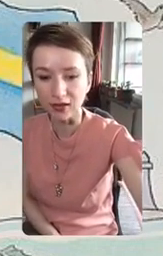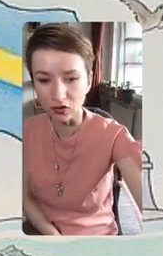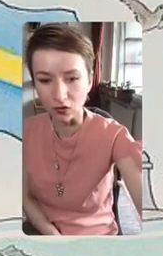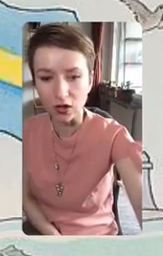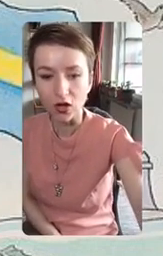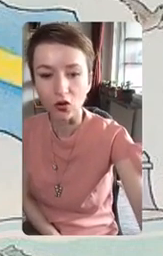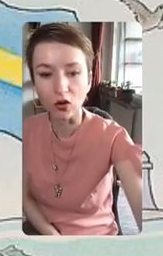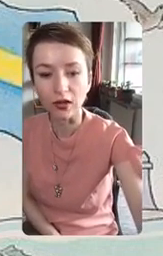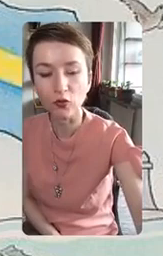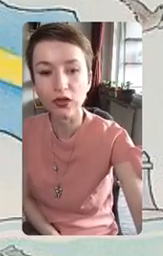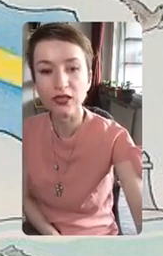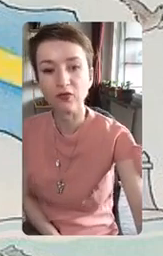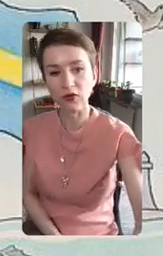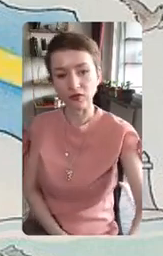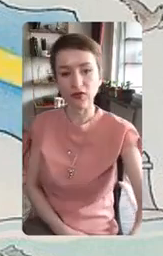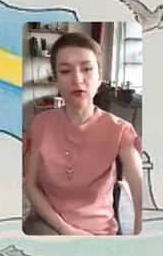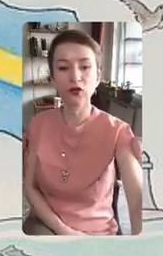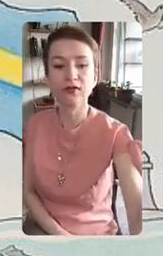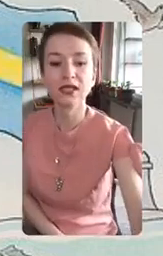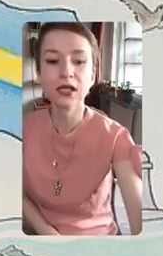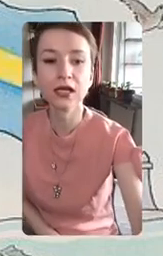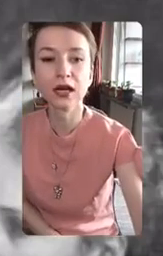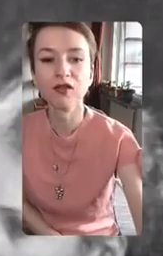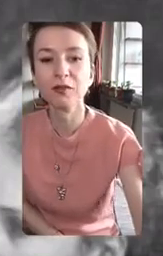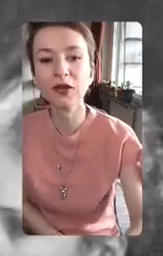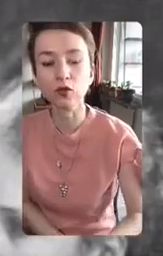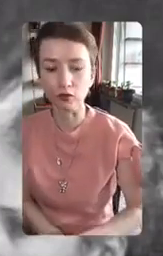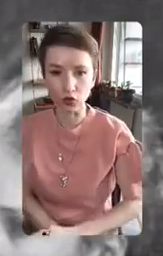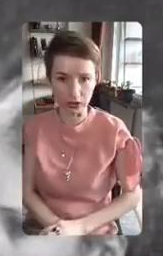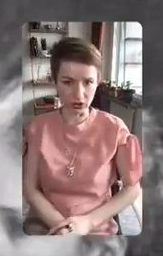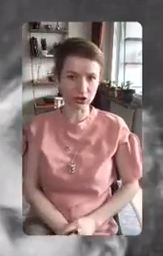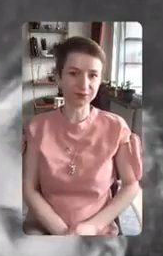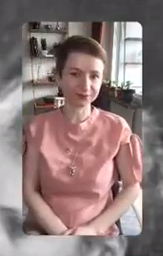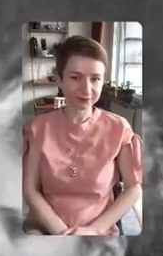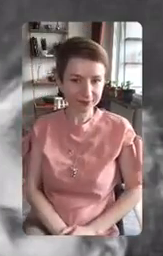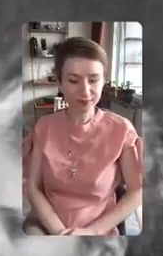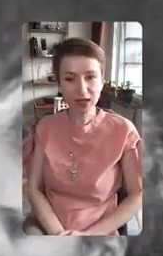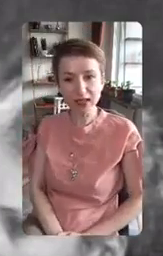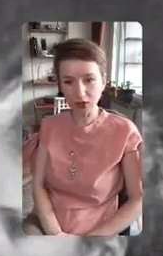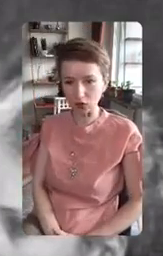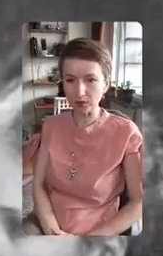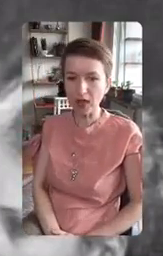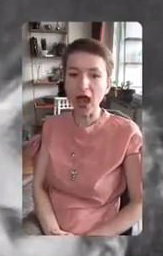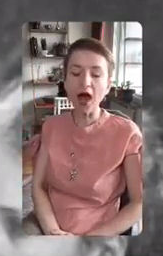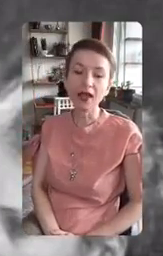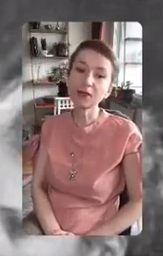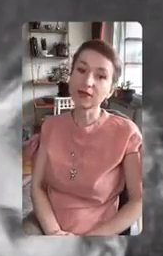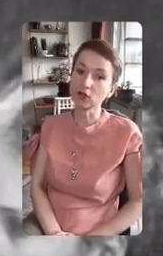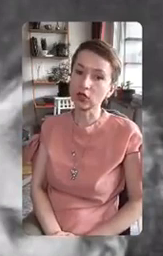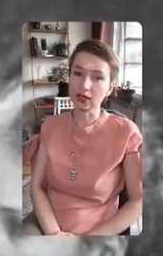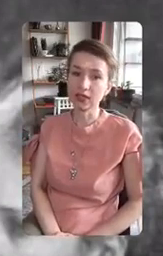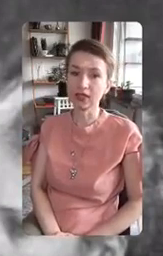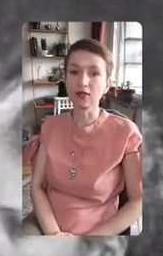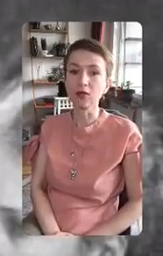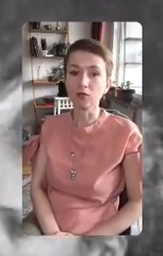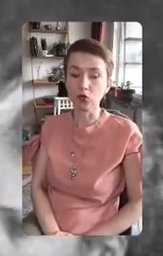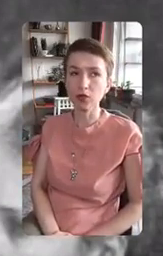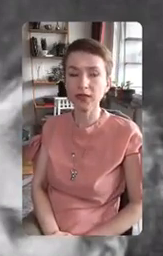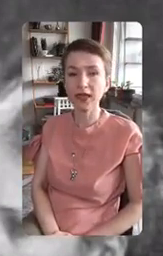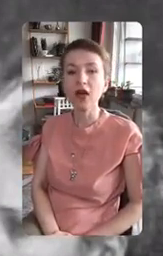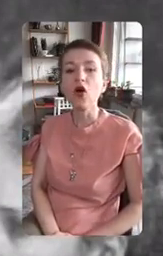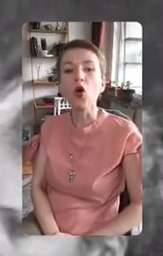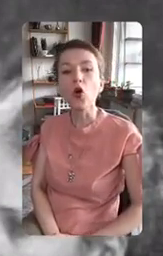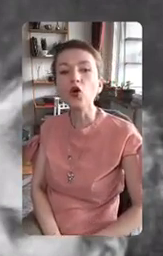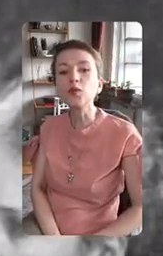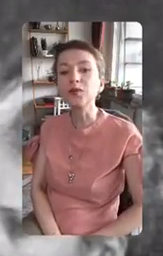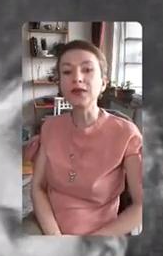училась рисованию, но она училась не в университете, а как в ПТУ, в училище. Так вот, она повстречалась со своим